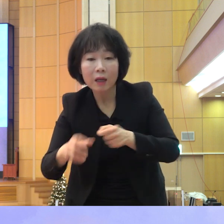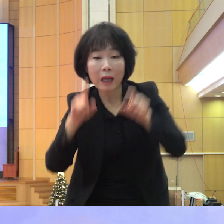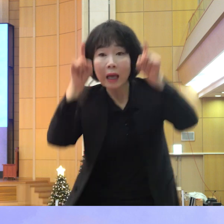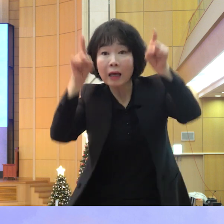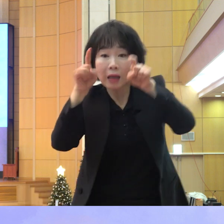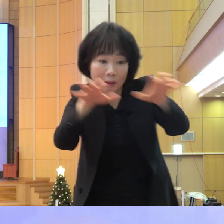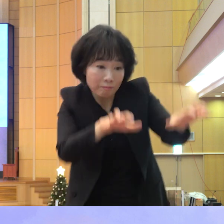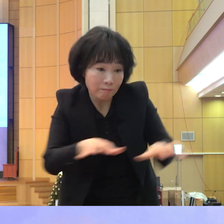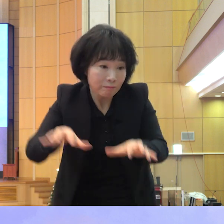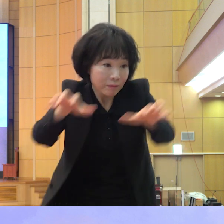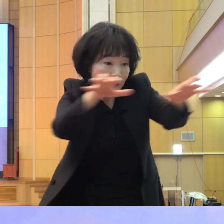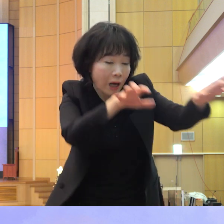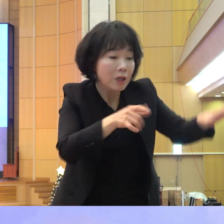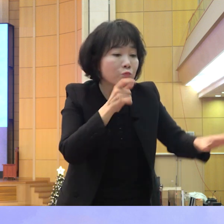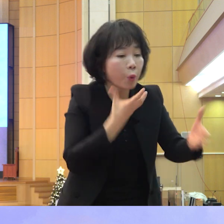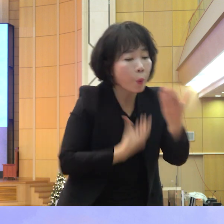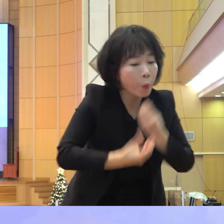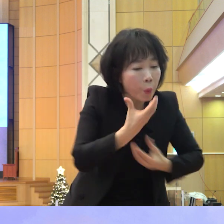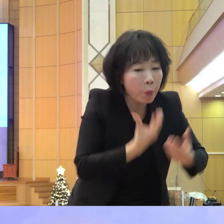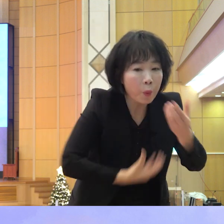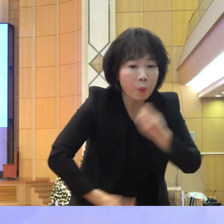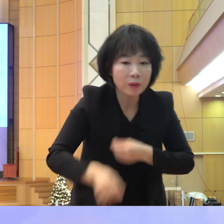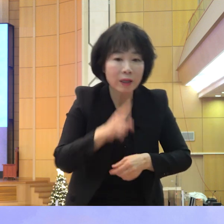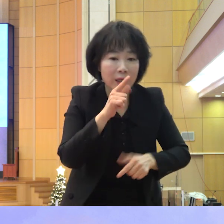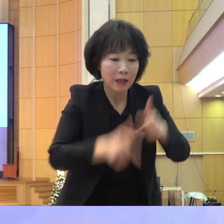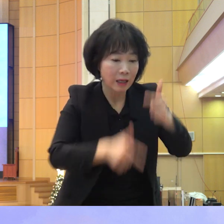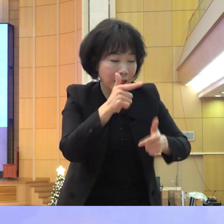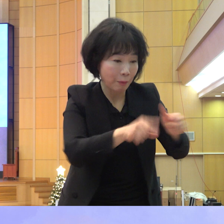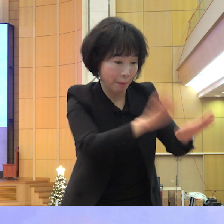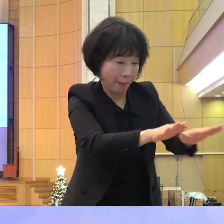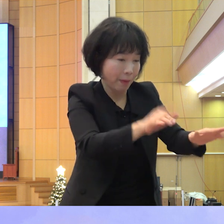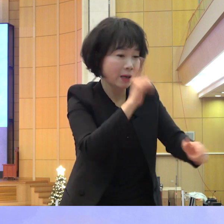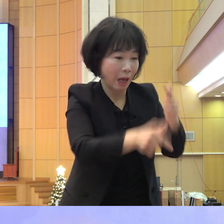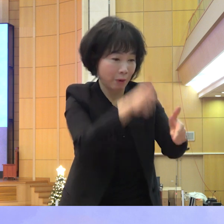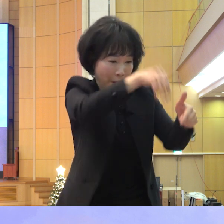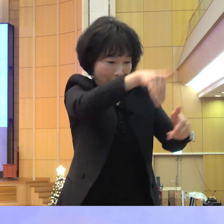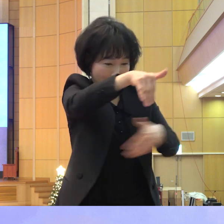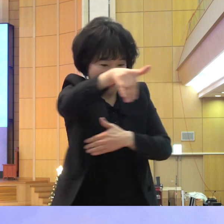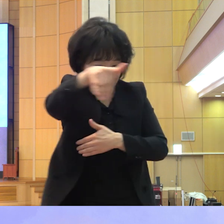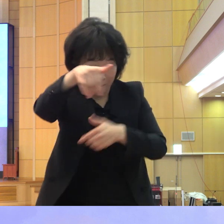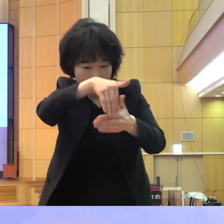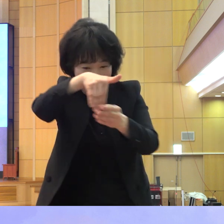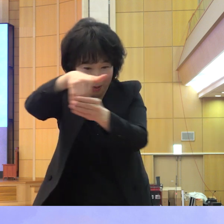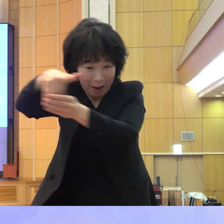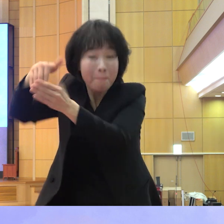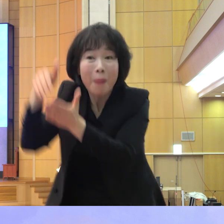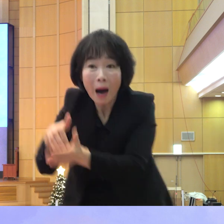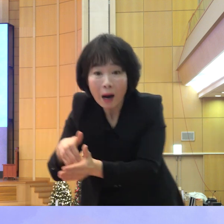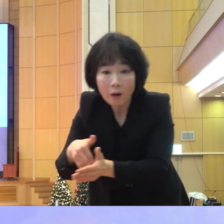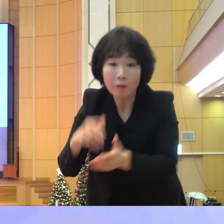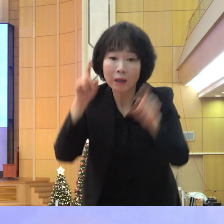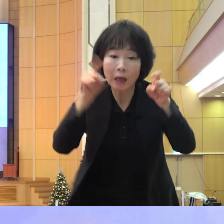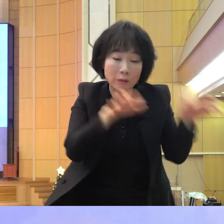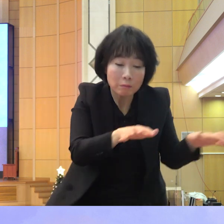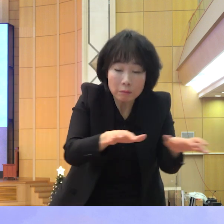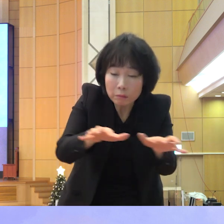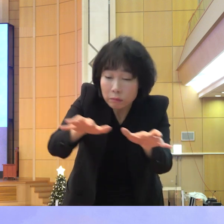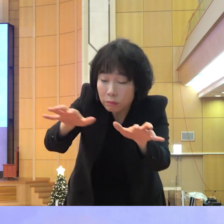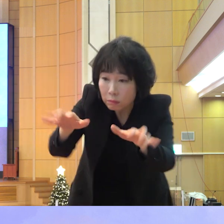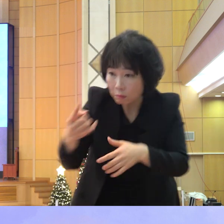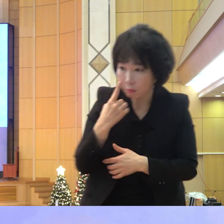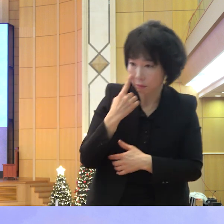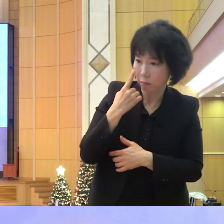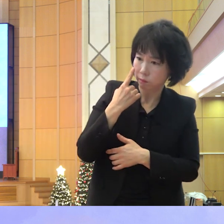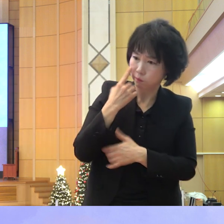마실 때 그 개천가에다가 나무를 쫙 심어놨어요. 개천에 물구에 세워